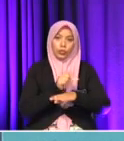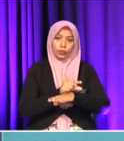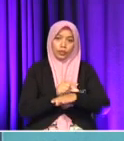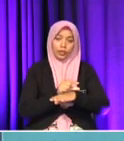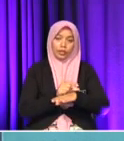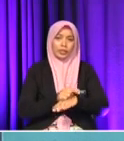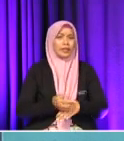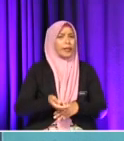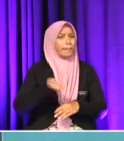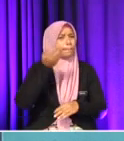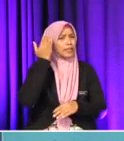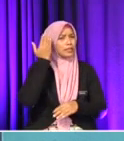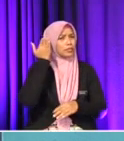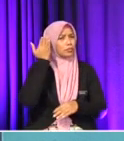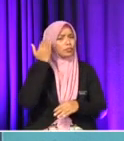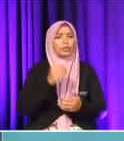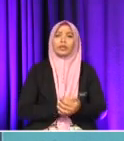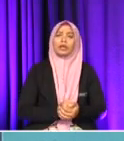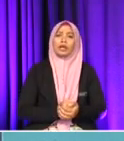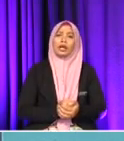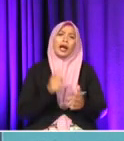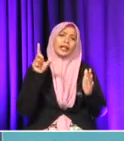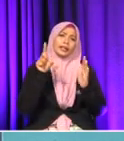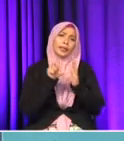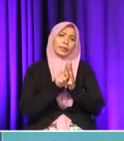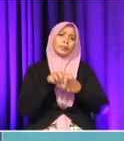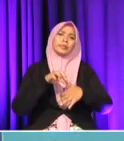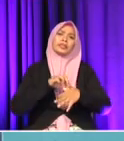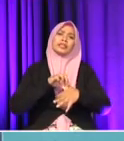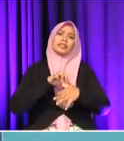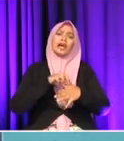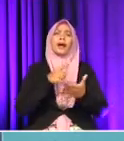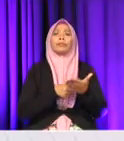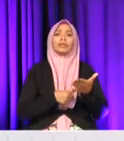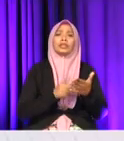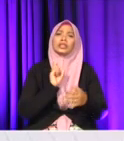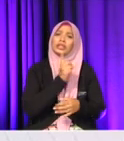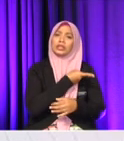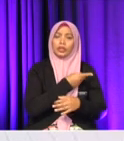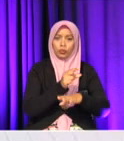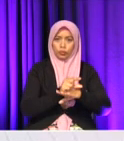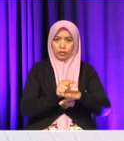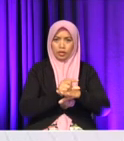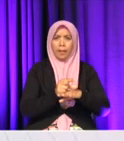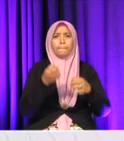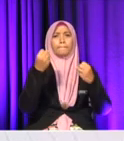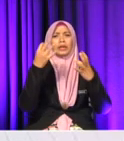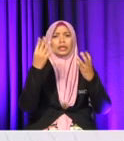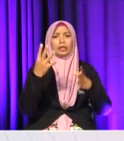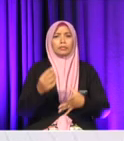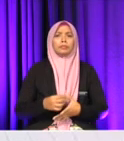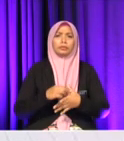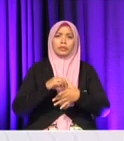balik kemudian kita menentukan present grafik Oke present apa yang kita gunakan ada banyak pasien di pasaran kita boleh